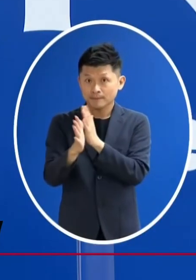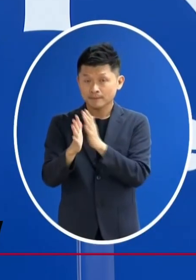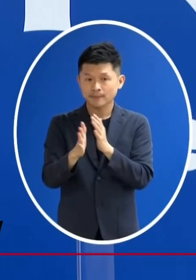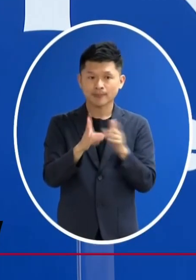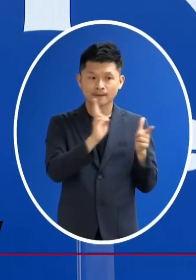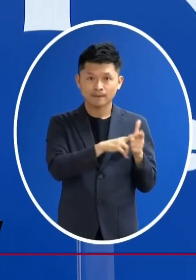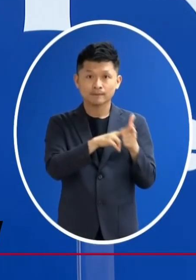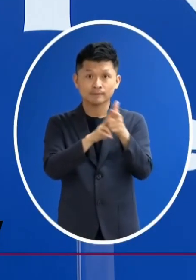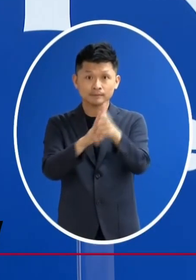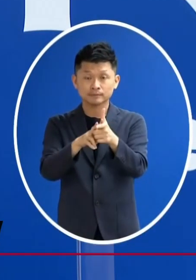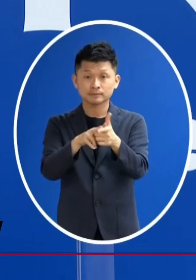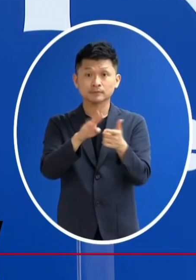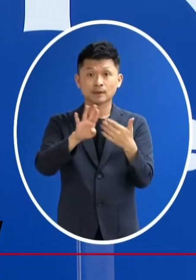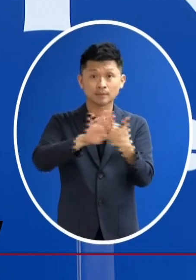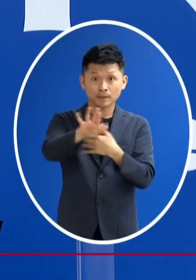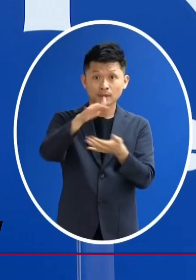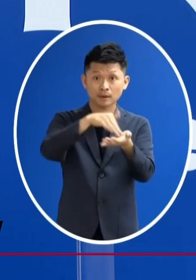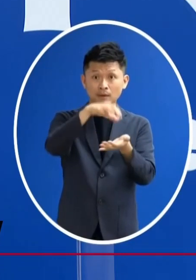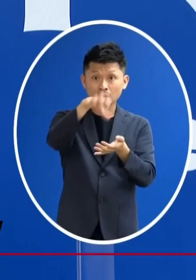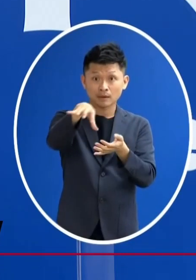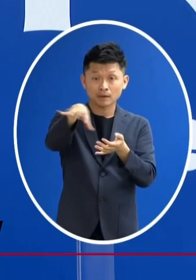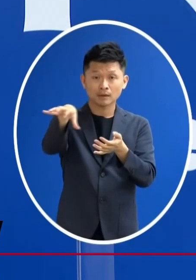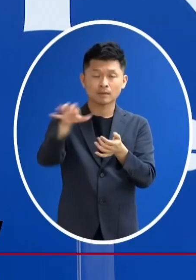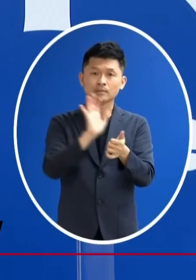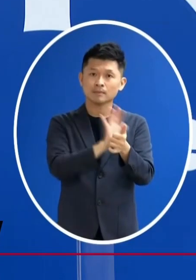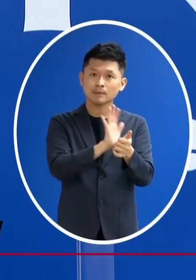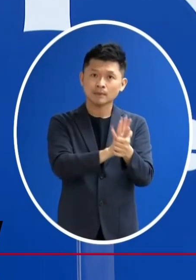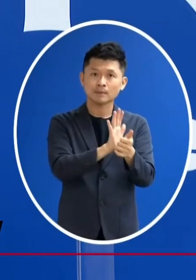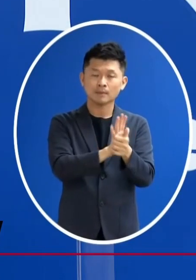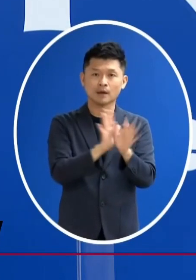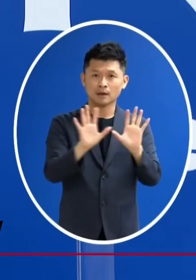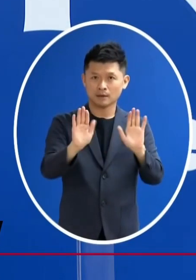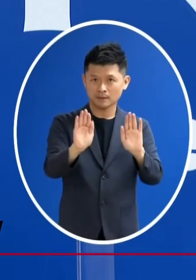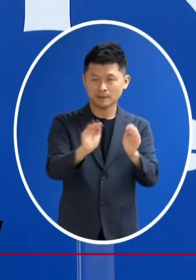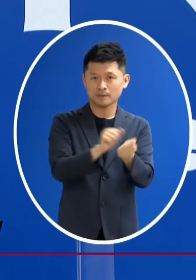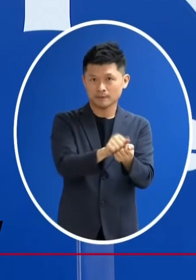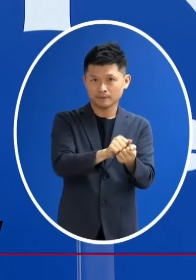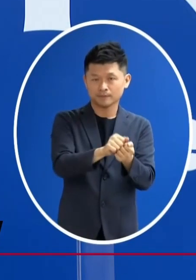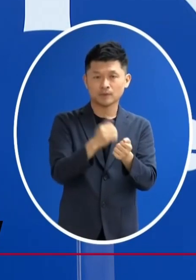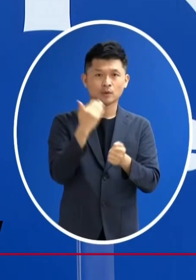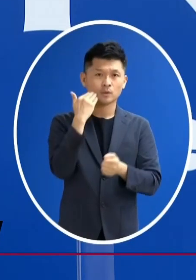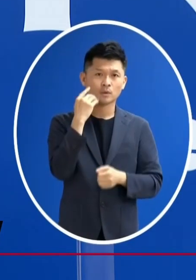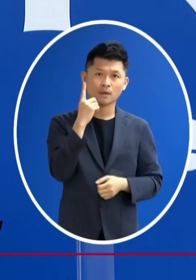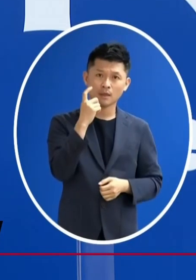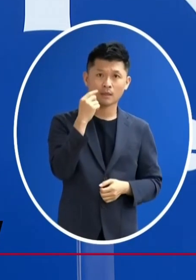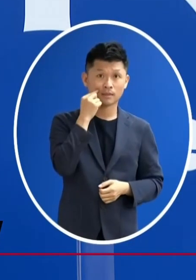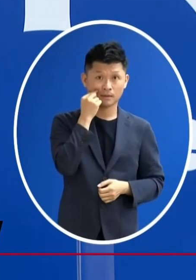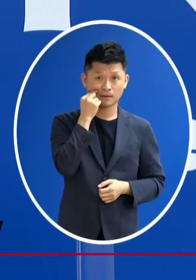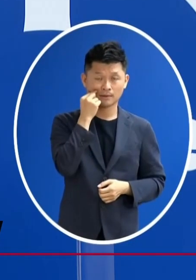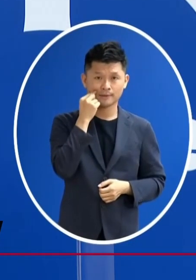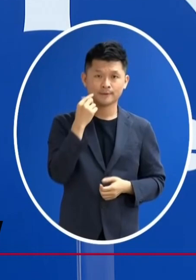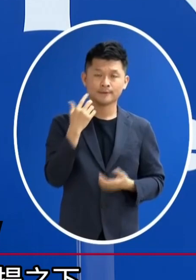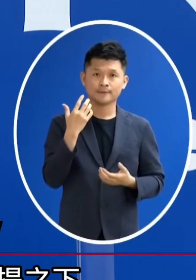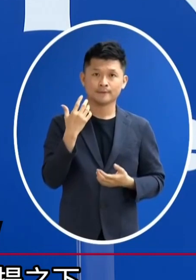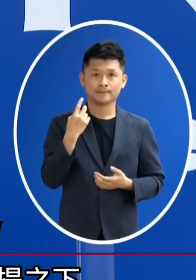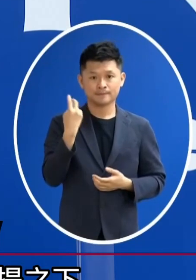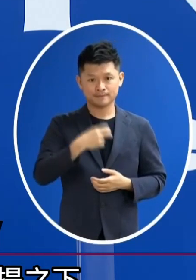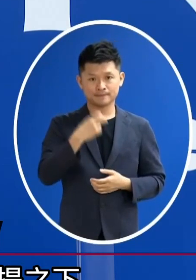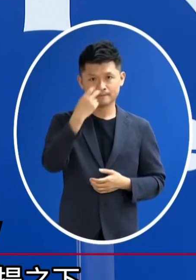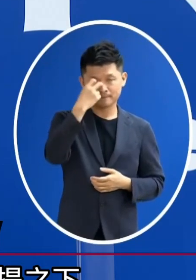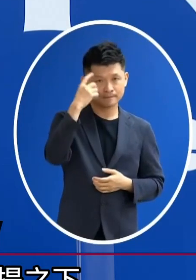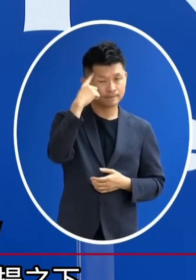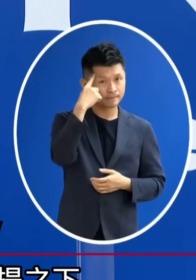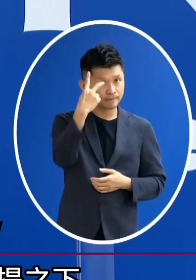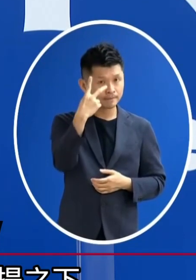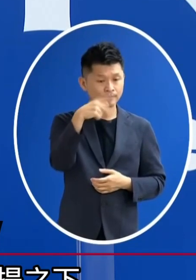法媒合一些医疗机构来进行这个血液透析，那如果没有办法的话，我们会在这个密集的检测，大概每2天